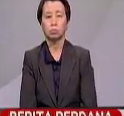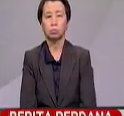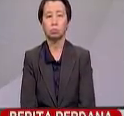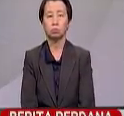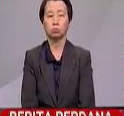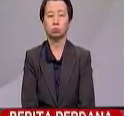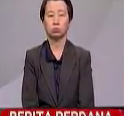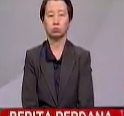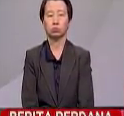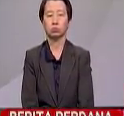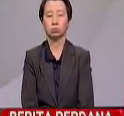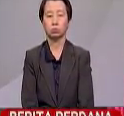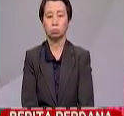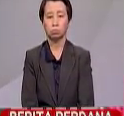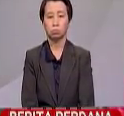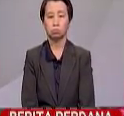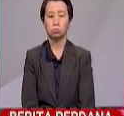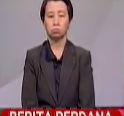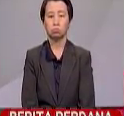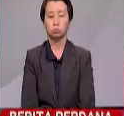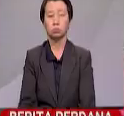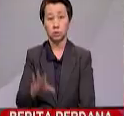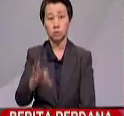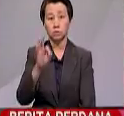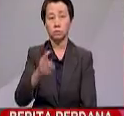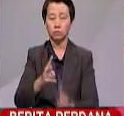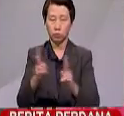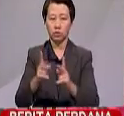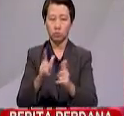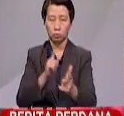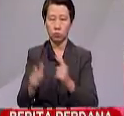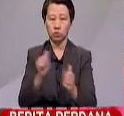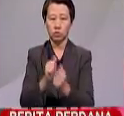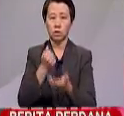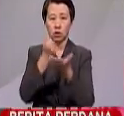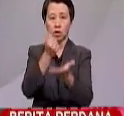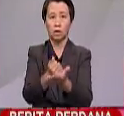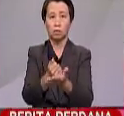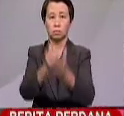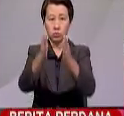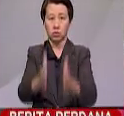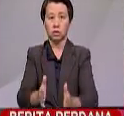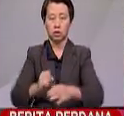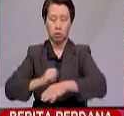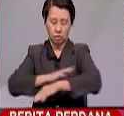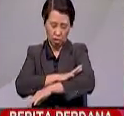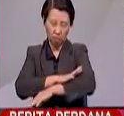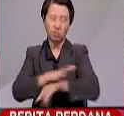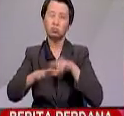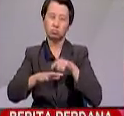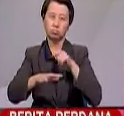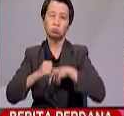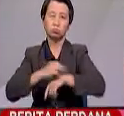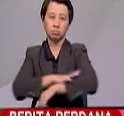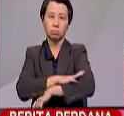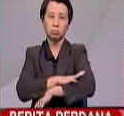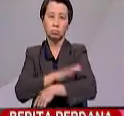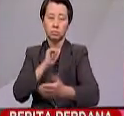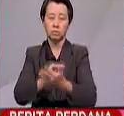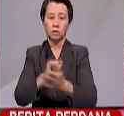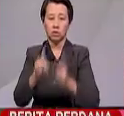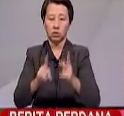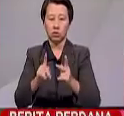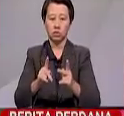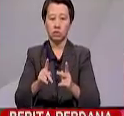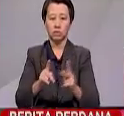Time we find that it is something that is very close to the hearts of customers lah, because you know cancer is something that you know at